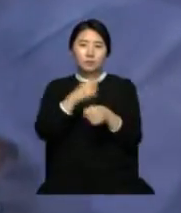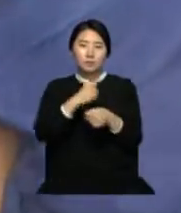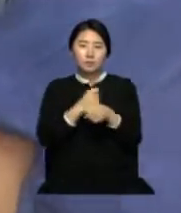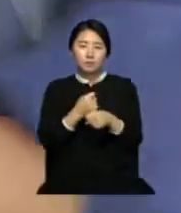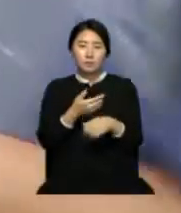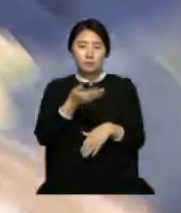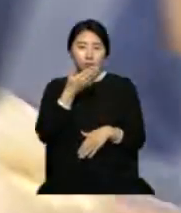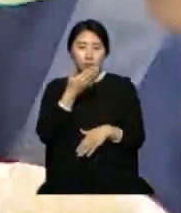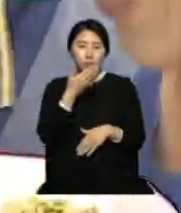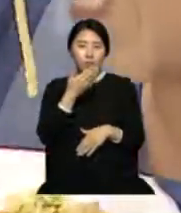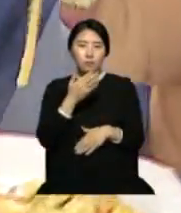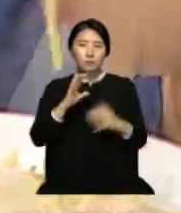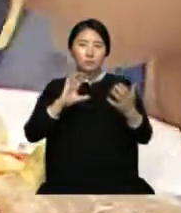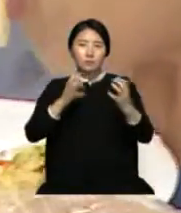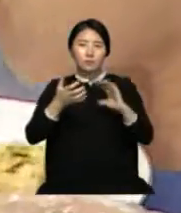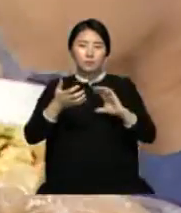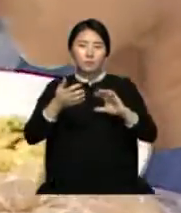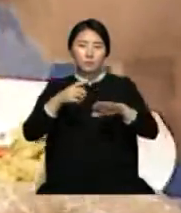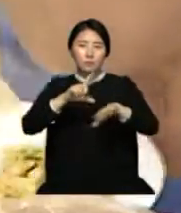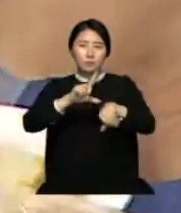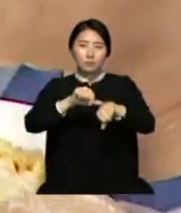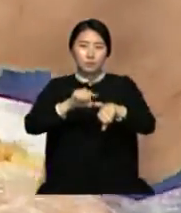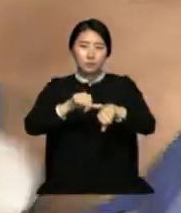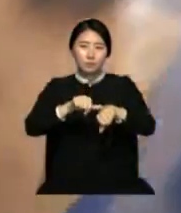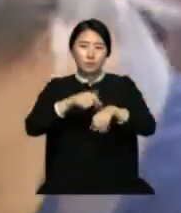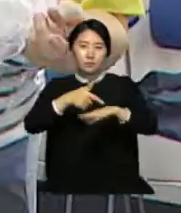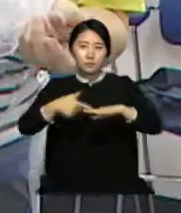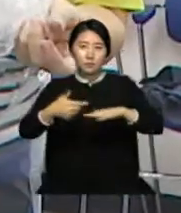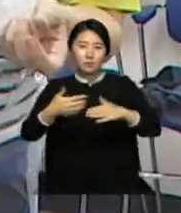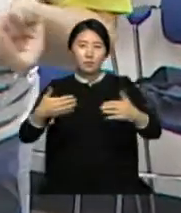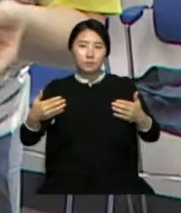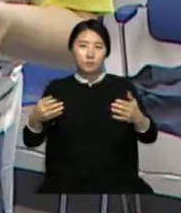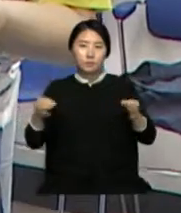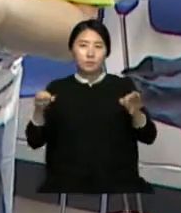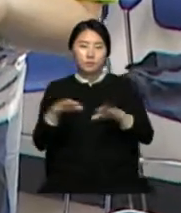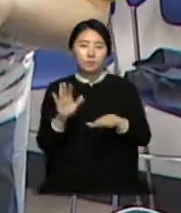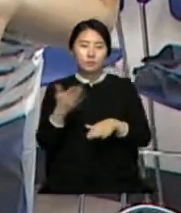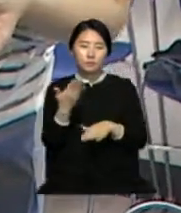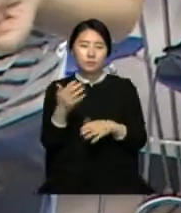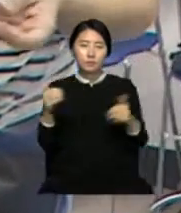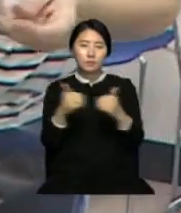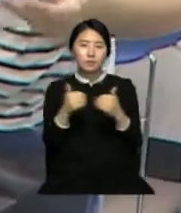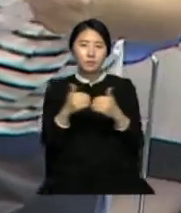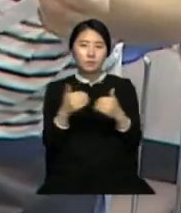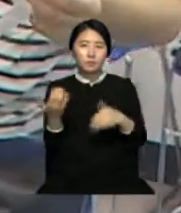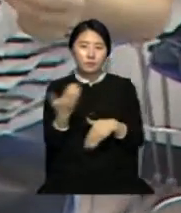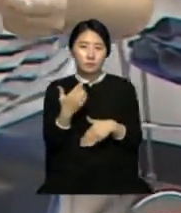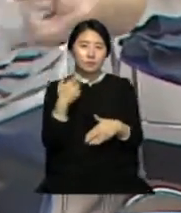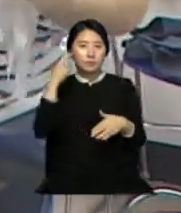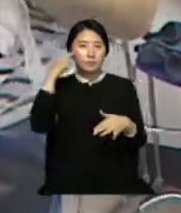함께 먹으며 어느새 국가와 세대라는 간극은 사라졌습니다. 오로지 참전의 아픔을